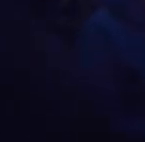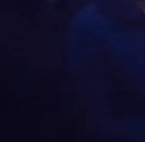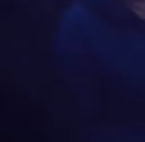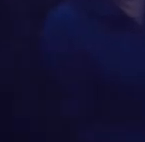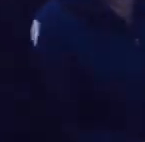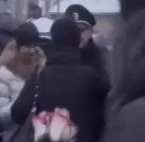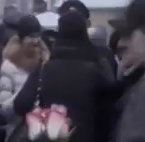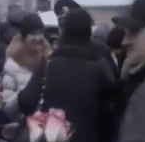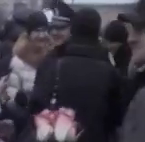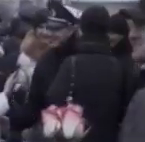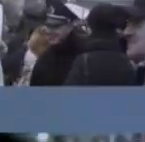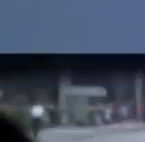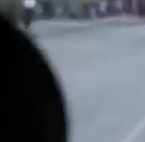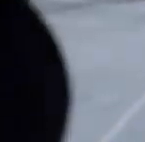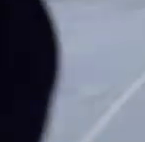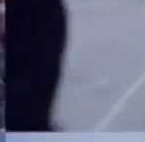Музика